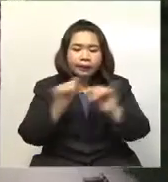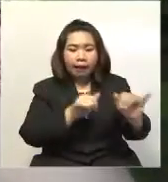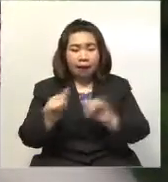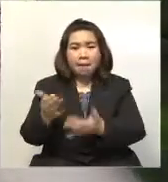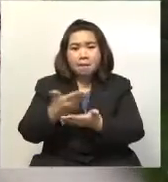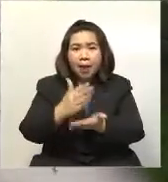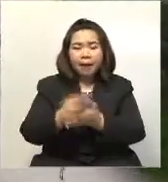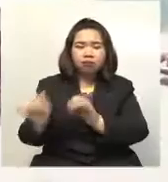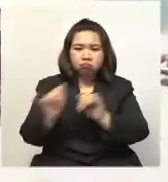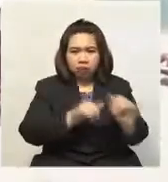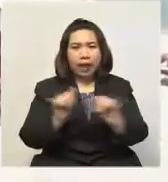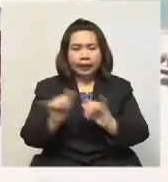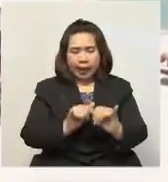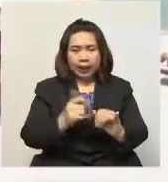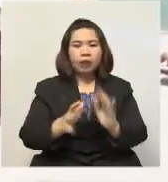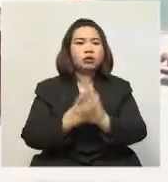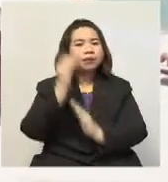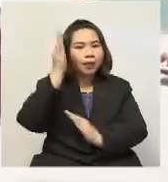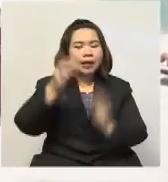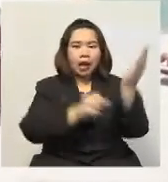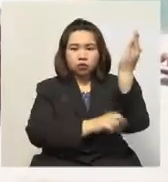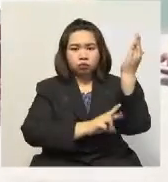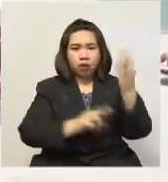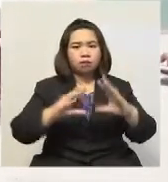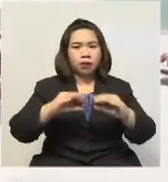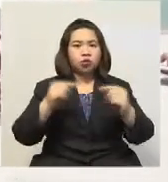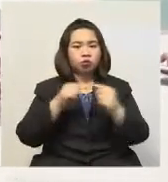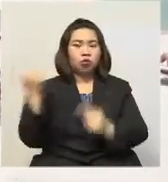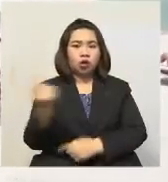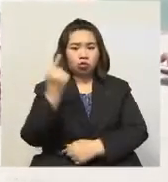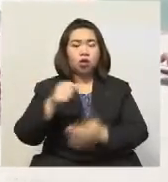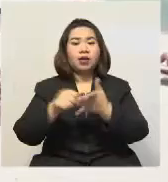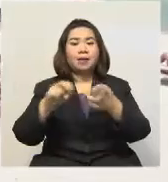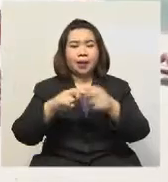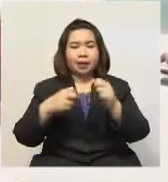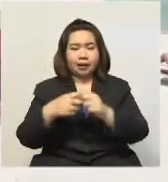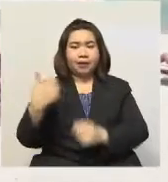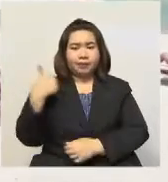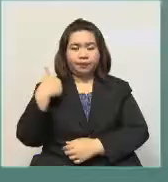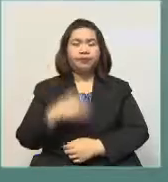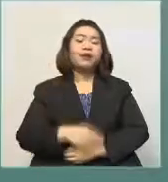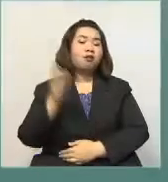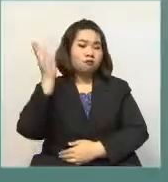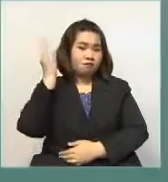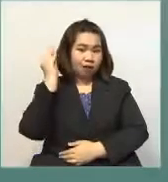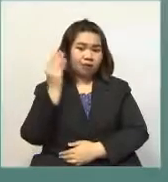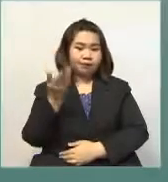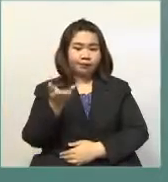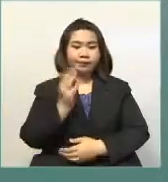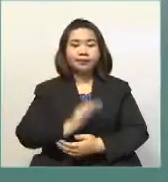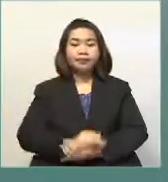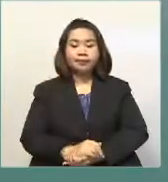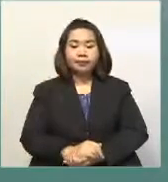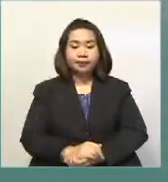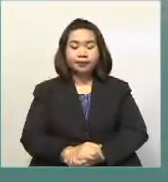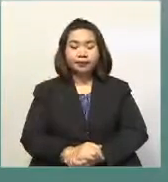ชุมเกี่ยวกับการท่องเที่ยวในจังหวัดภาคใต้ที่จังหวัดสุราษฎร์ธานีเพื่อหาแนวทางแก้ปัญหาดังกล่าวต่อไปฟังการชี้แจงประเด็นนี้เพิ่มเ